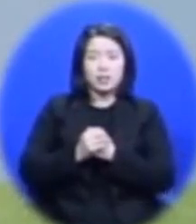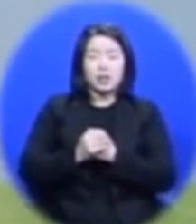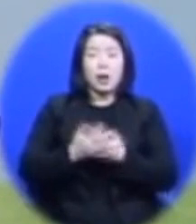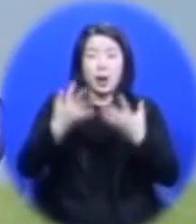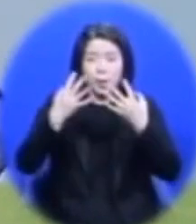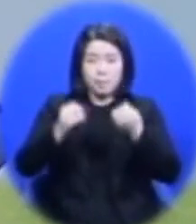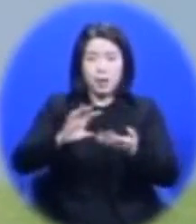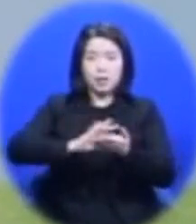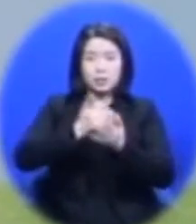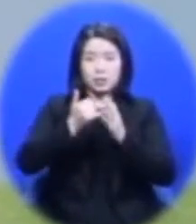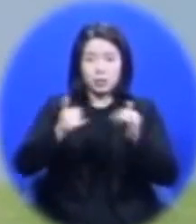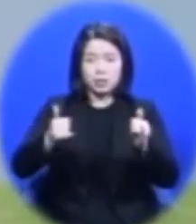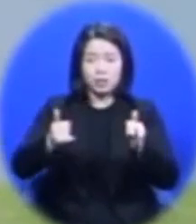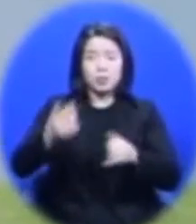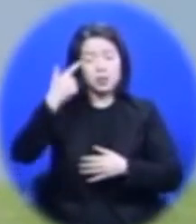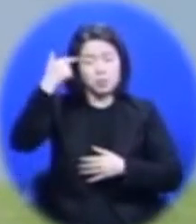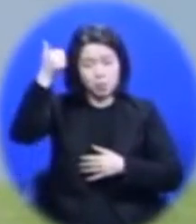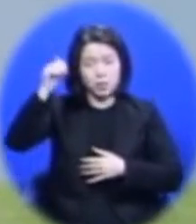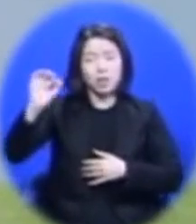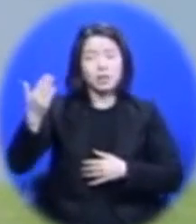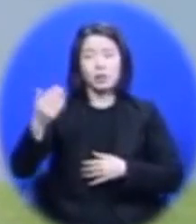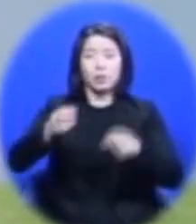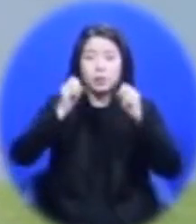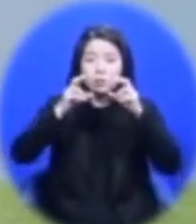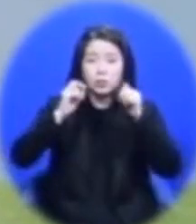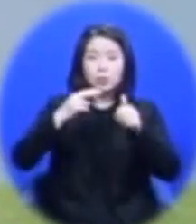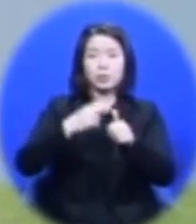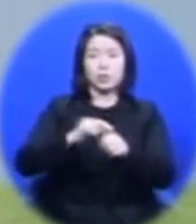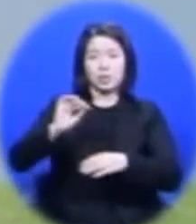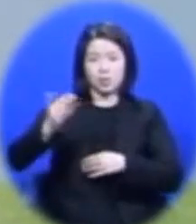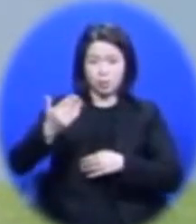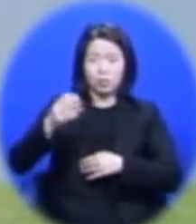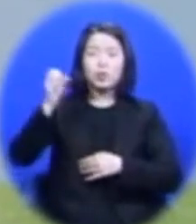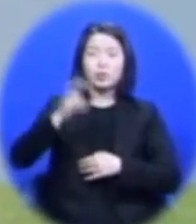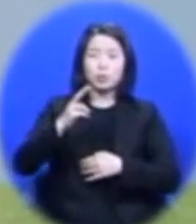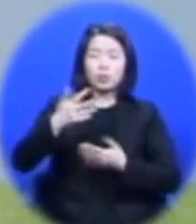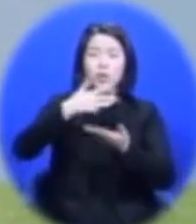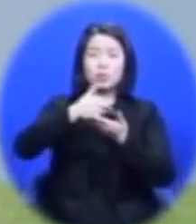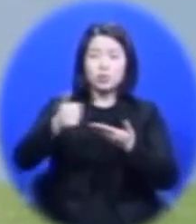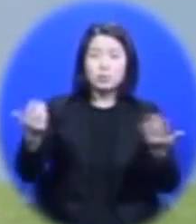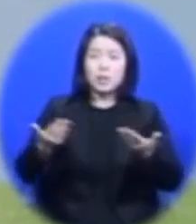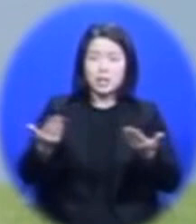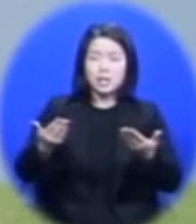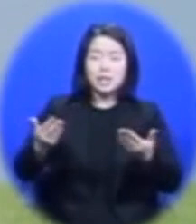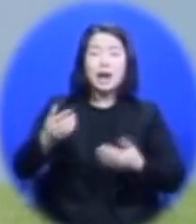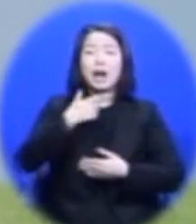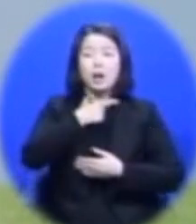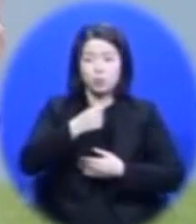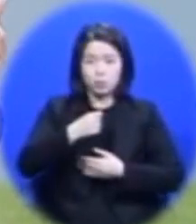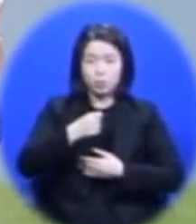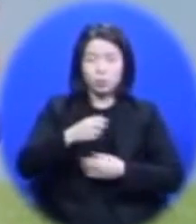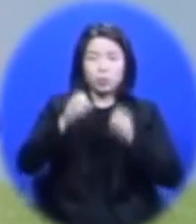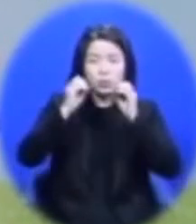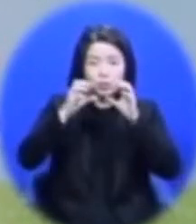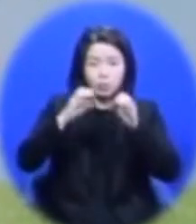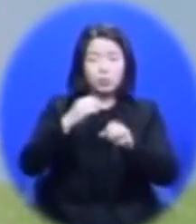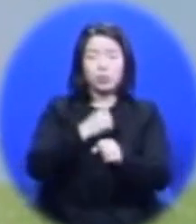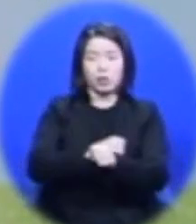많은 그리스도인들이 목사가 되고 또 선교사가 되고 또 주의 일을 하고 싶어하고 또 전도도 하고